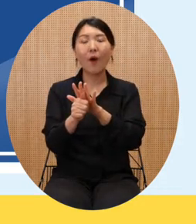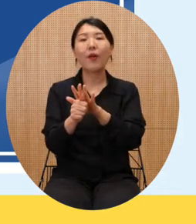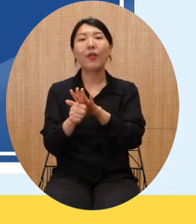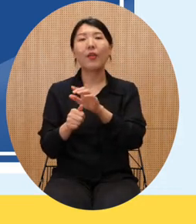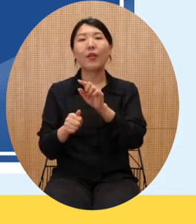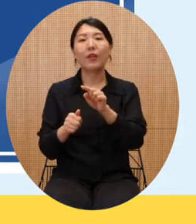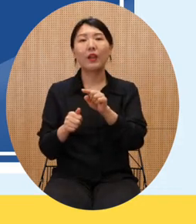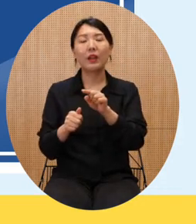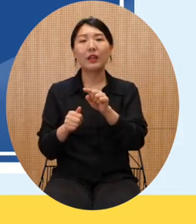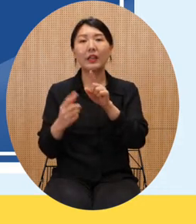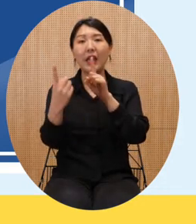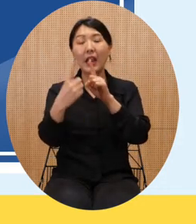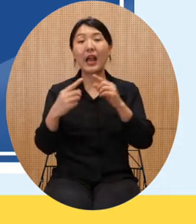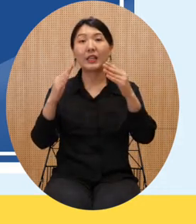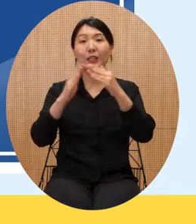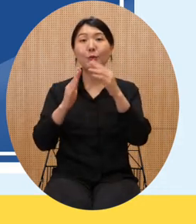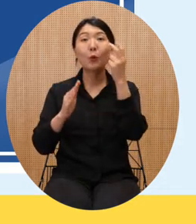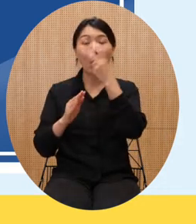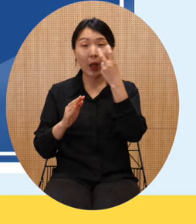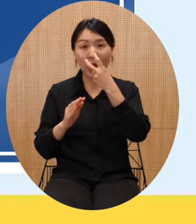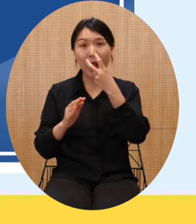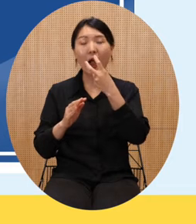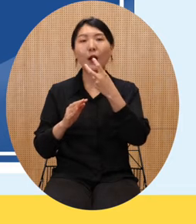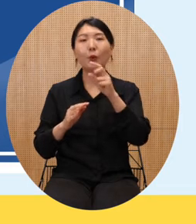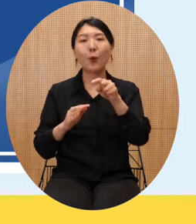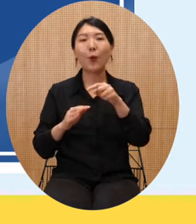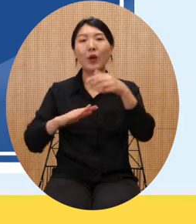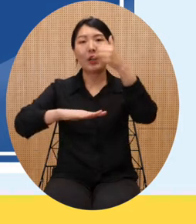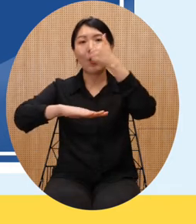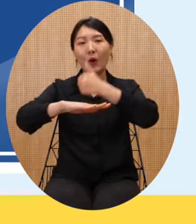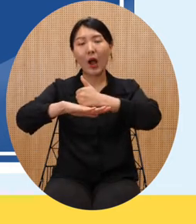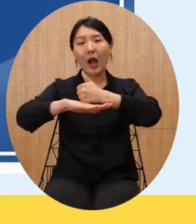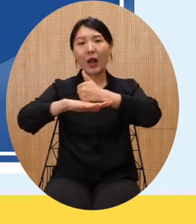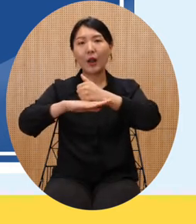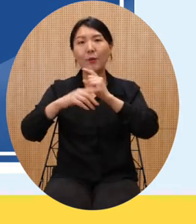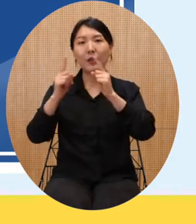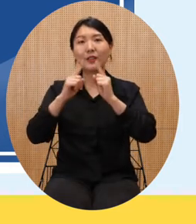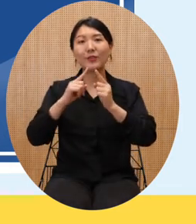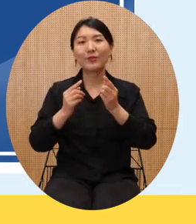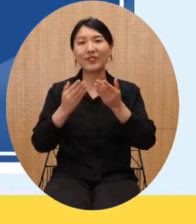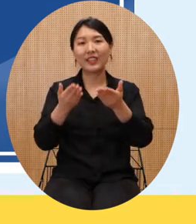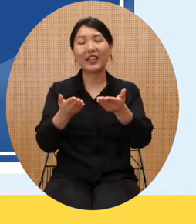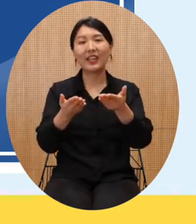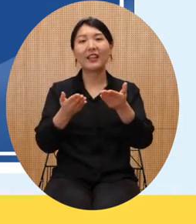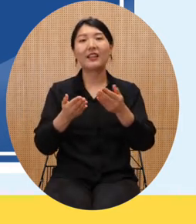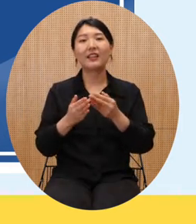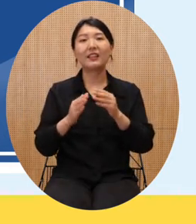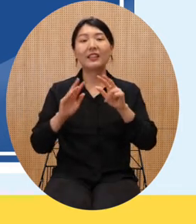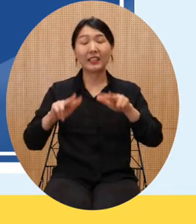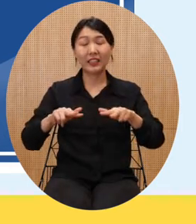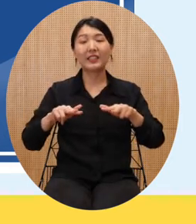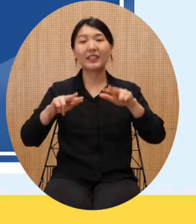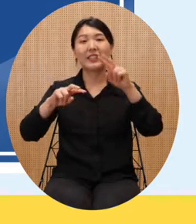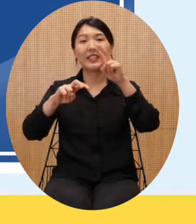지원 대상 가구를 조사를 하고 그 다음에 그 결과를 말씀드리게 된